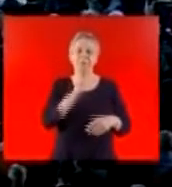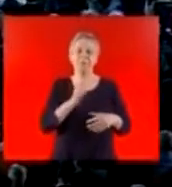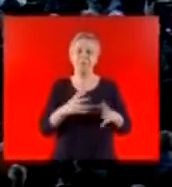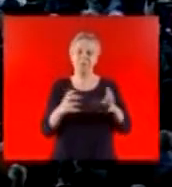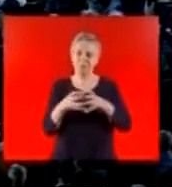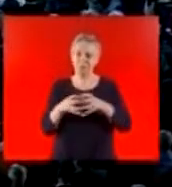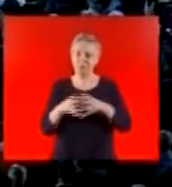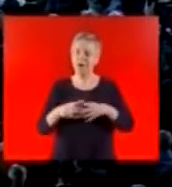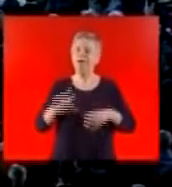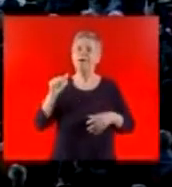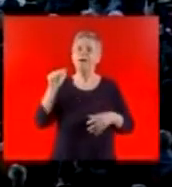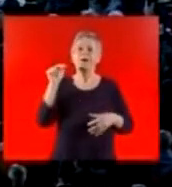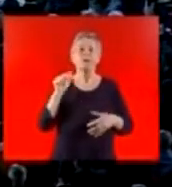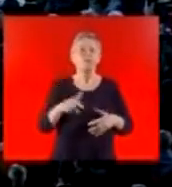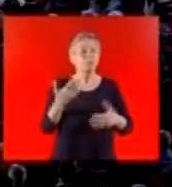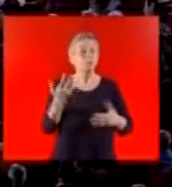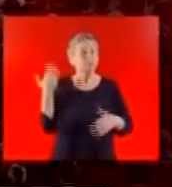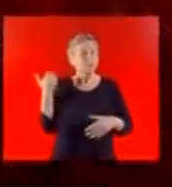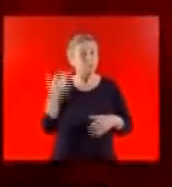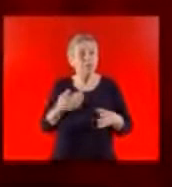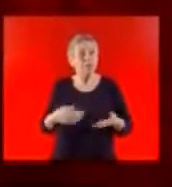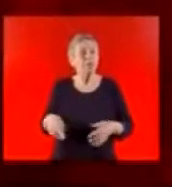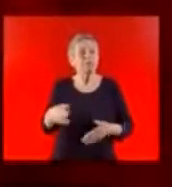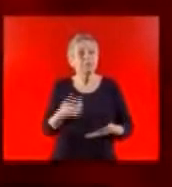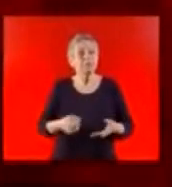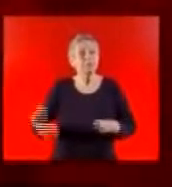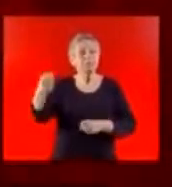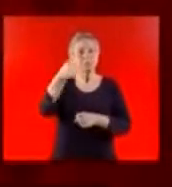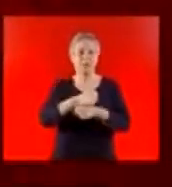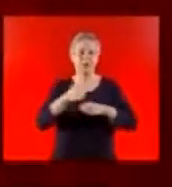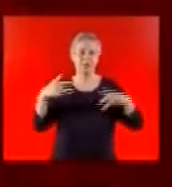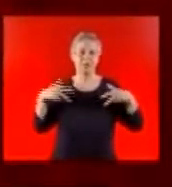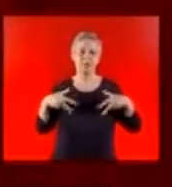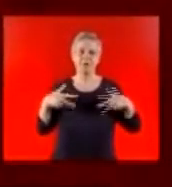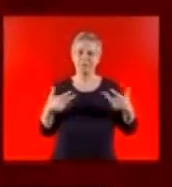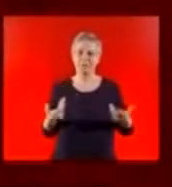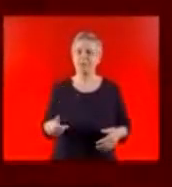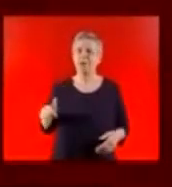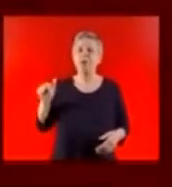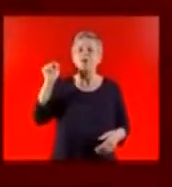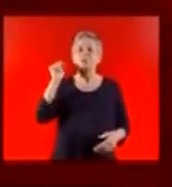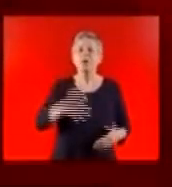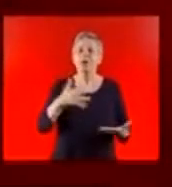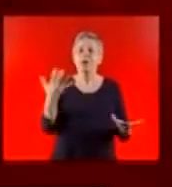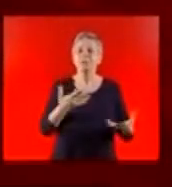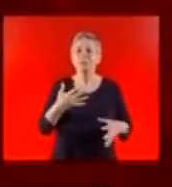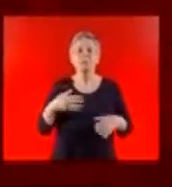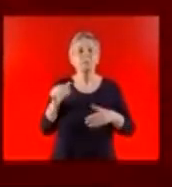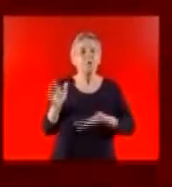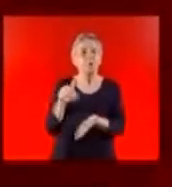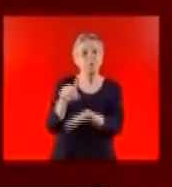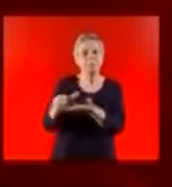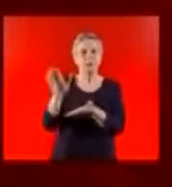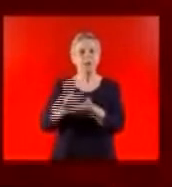από τις επιλογές Μητσοτάκη, την καθήλωση των μισθών, την κυβερνητική ψευδολογία και εξαπάτηση. Στις συνθήκες αυτές η κοινωνία έχει τον